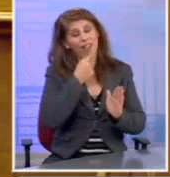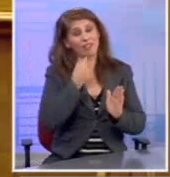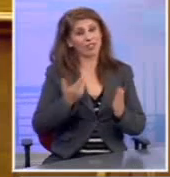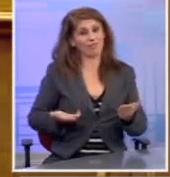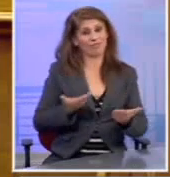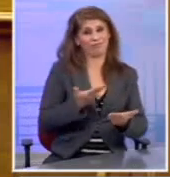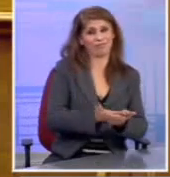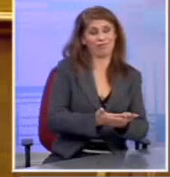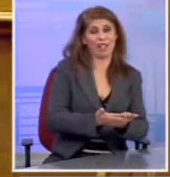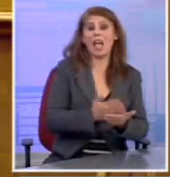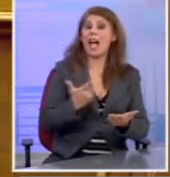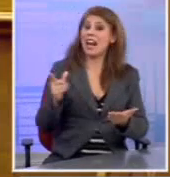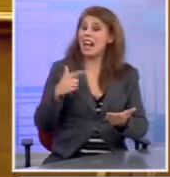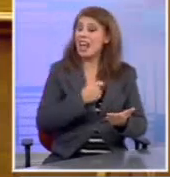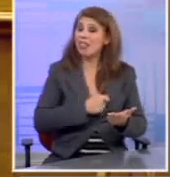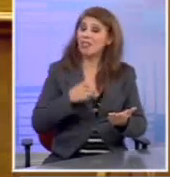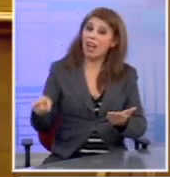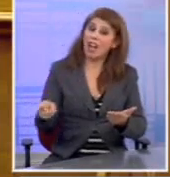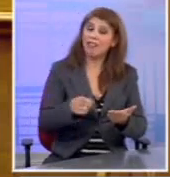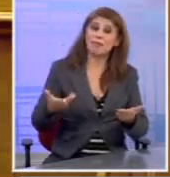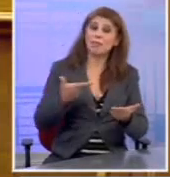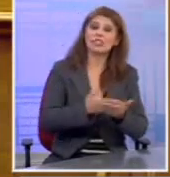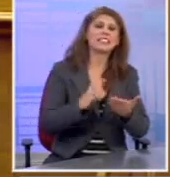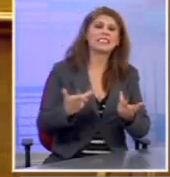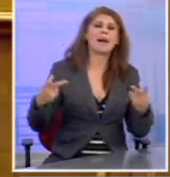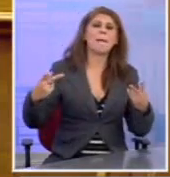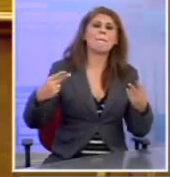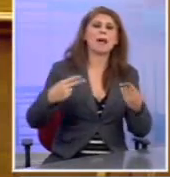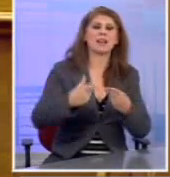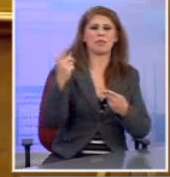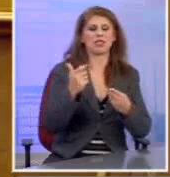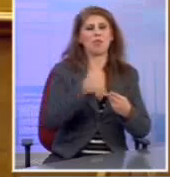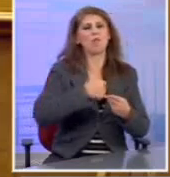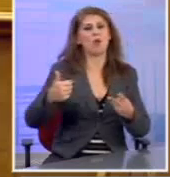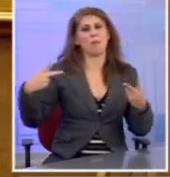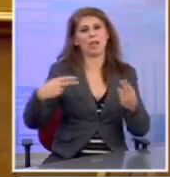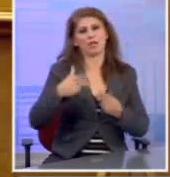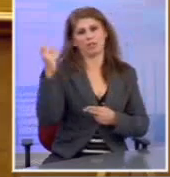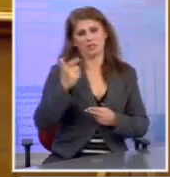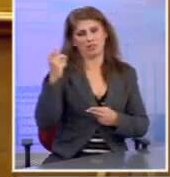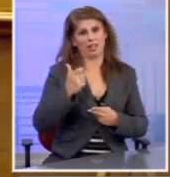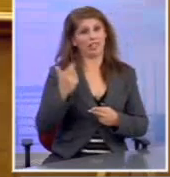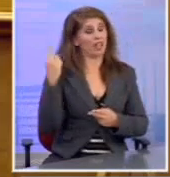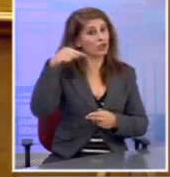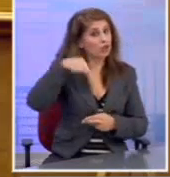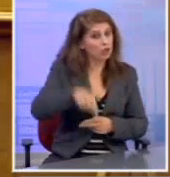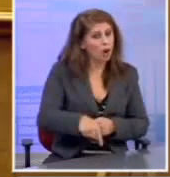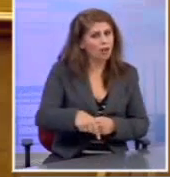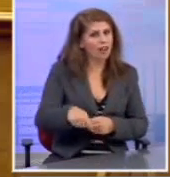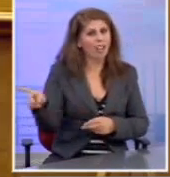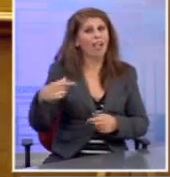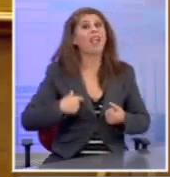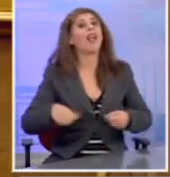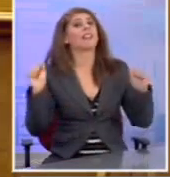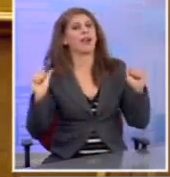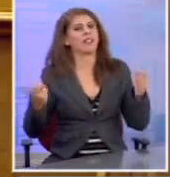καταθέτετε προτάσεις, μόνο που αυτές οι προτάσεις ήταν προτάσεις περικοπών και μόνο περικοπών στις συντάξεις, ενώ τώρα αρνείστε να